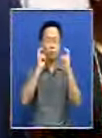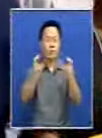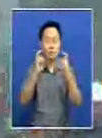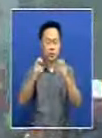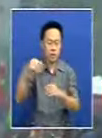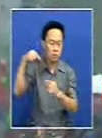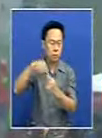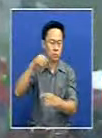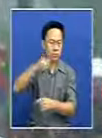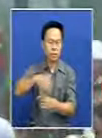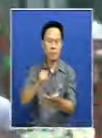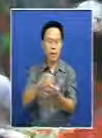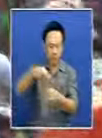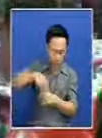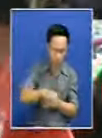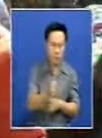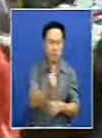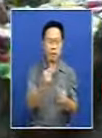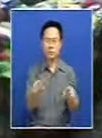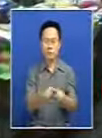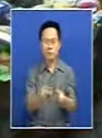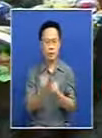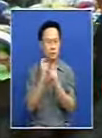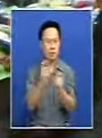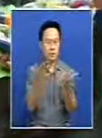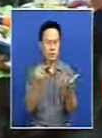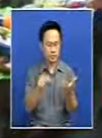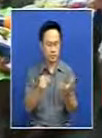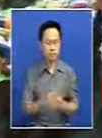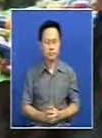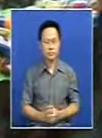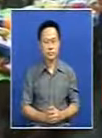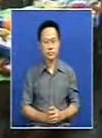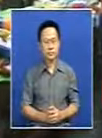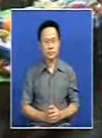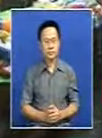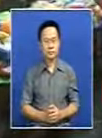งสถานีสยามได้พร้อมทั้งปลอดภัยและสนุกสนานอีกด้วยค่ะ